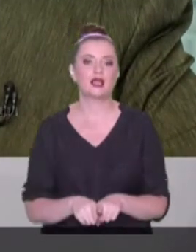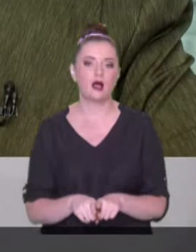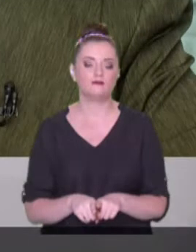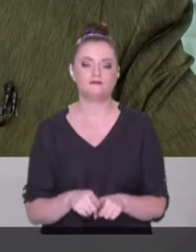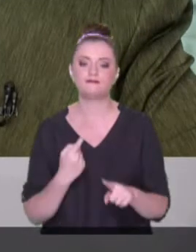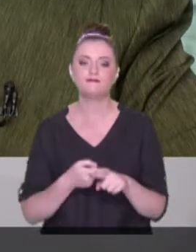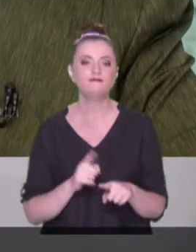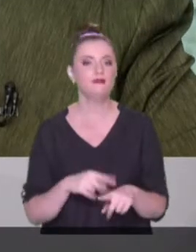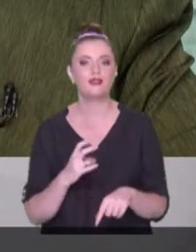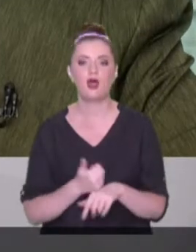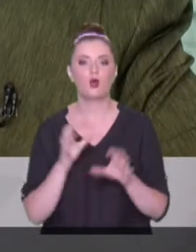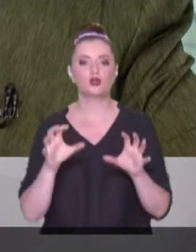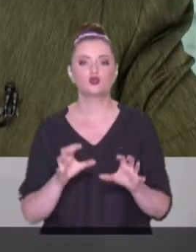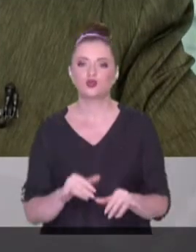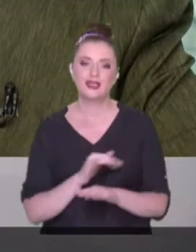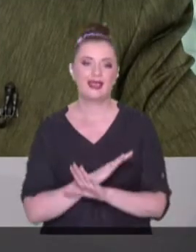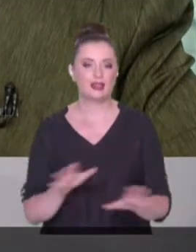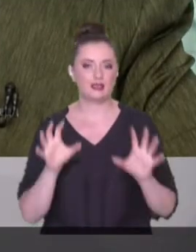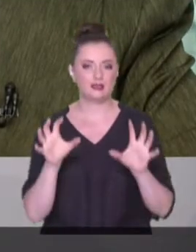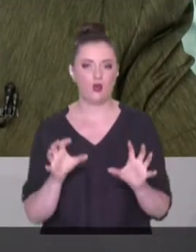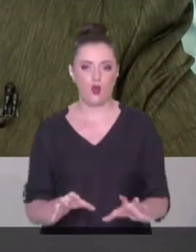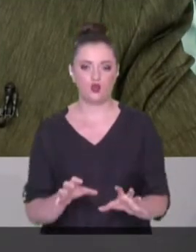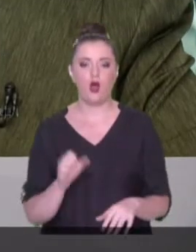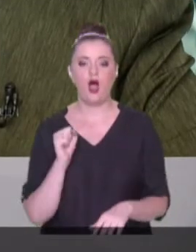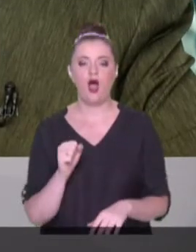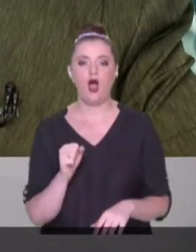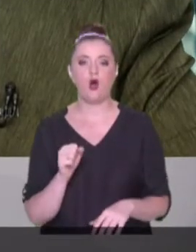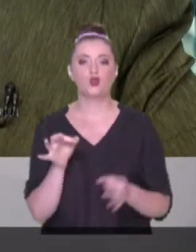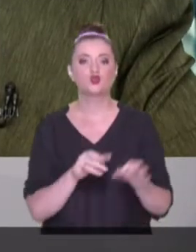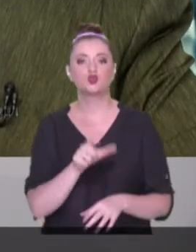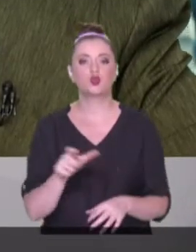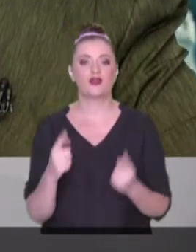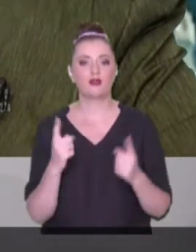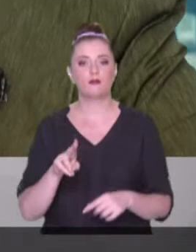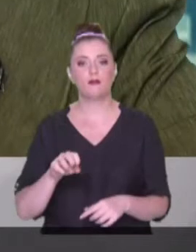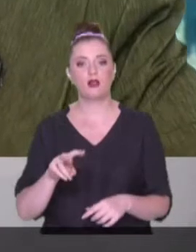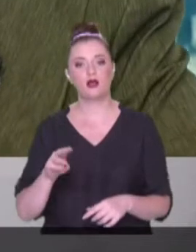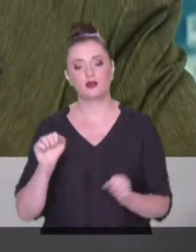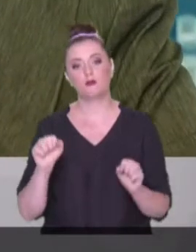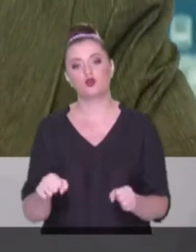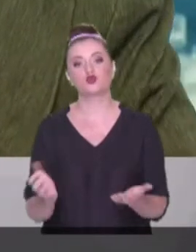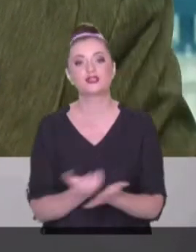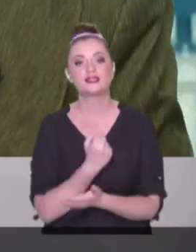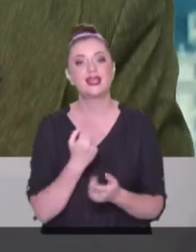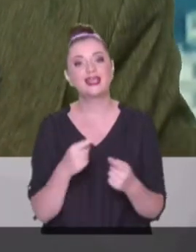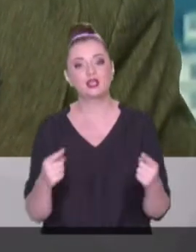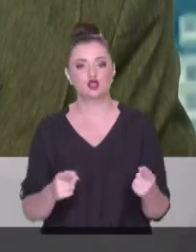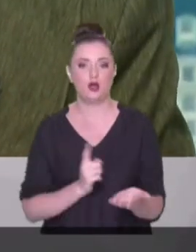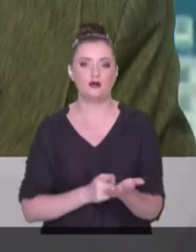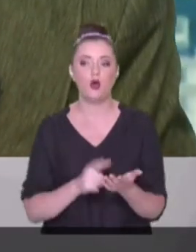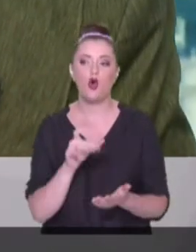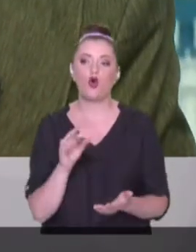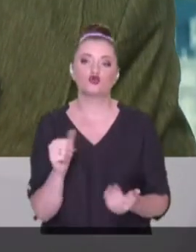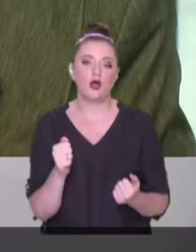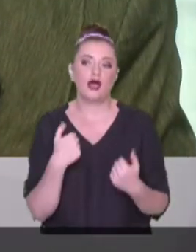це неконституційно і незаконно. Але у суддів Великої Палати можуть знайтись якісь інші аргументи. Хоча я їх зараз